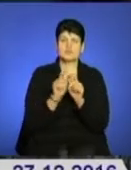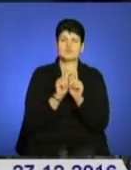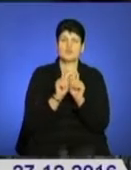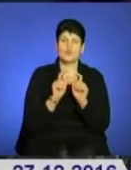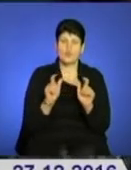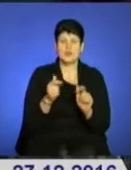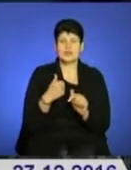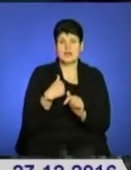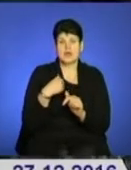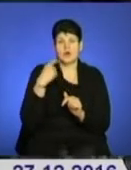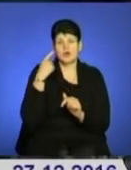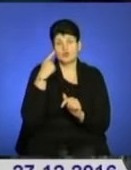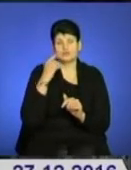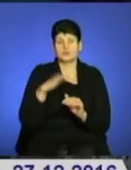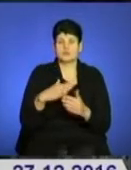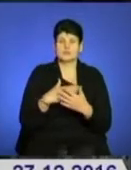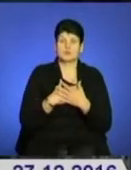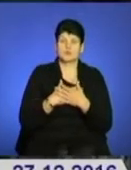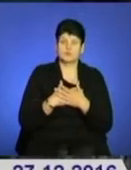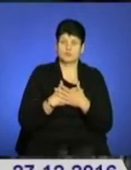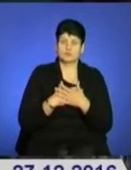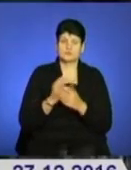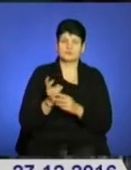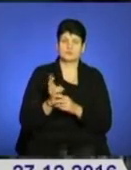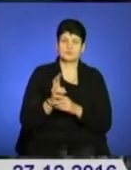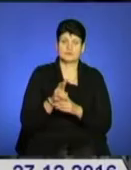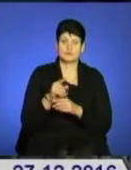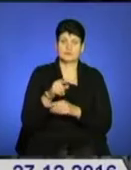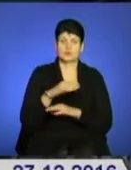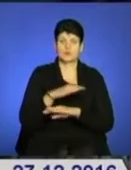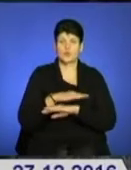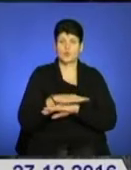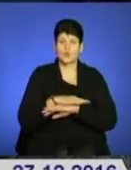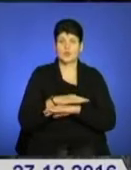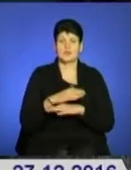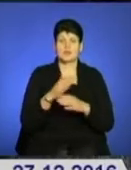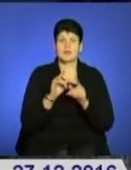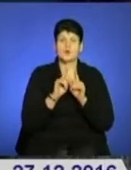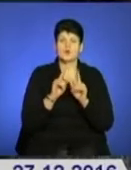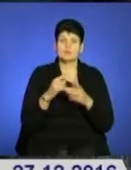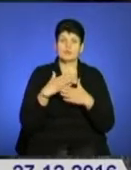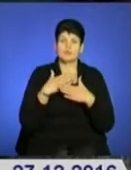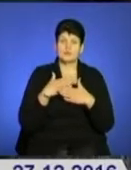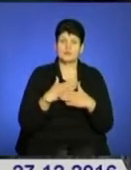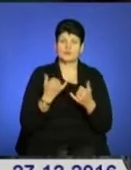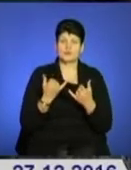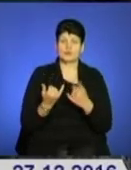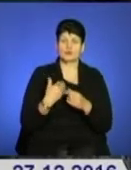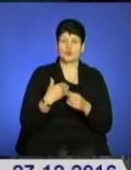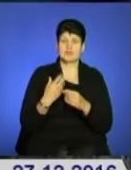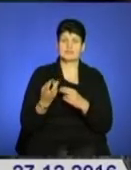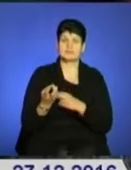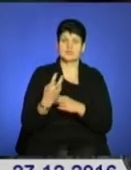я думаю, що діти залюбки відвідують такі уроки. Проте особливо приємно, що сьогодні до нас